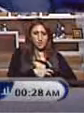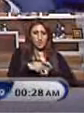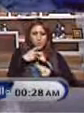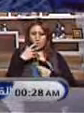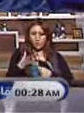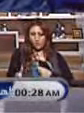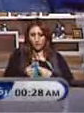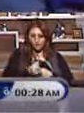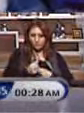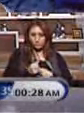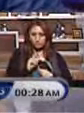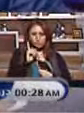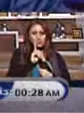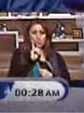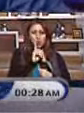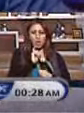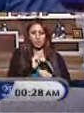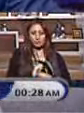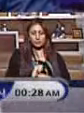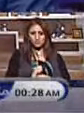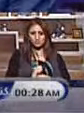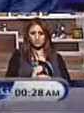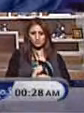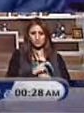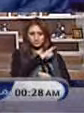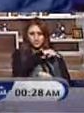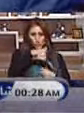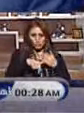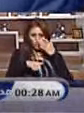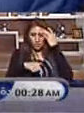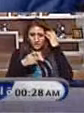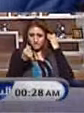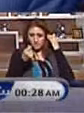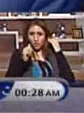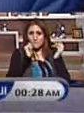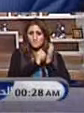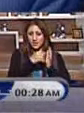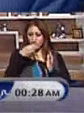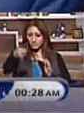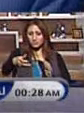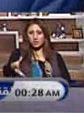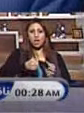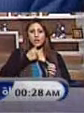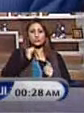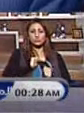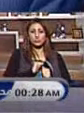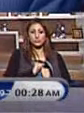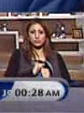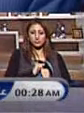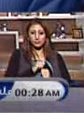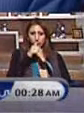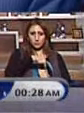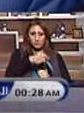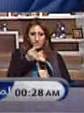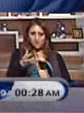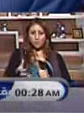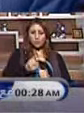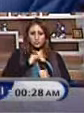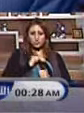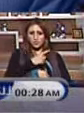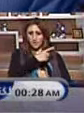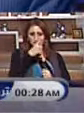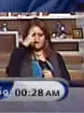فلان يبقى يعني طب انت ض ضع الان اي اي مال امام اي بيت ها اين يذهب كل